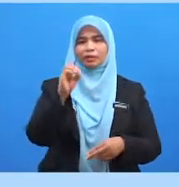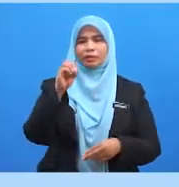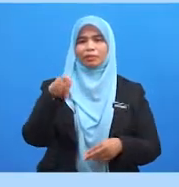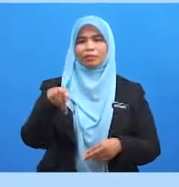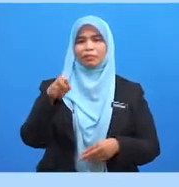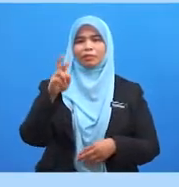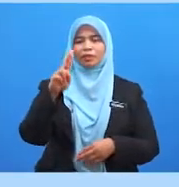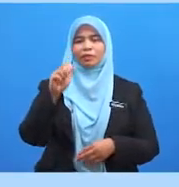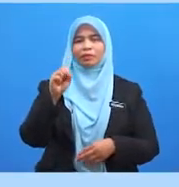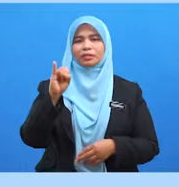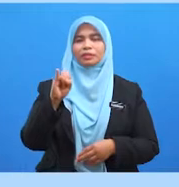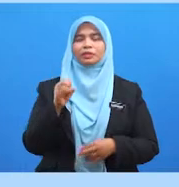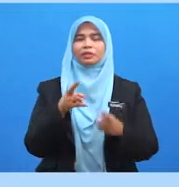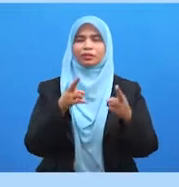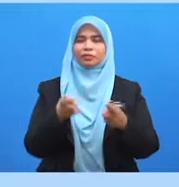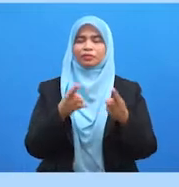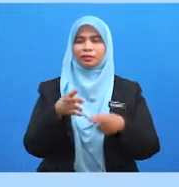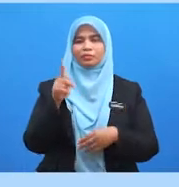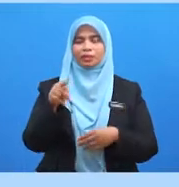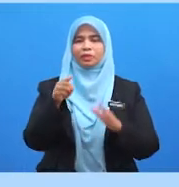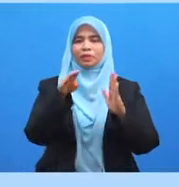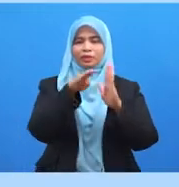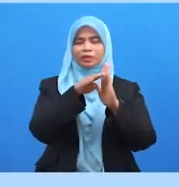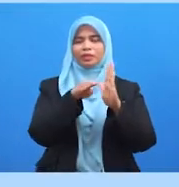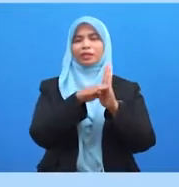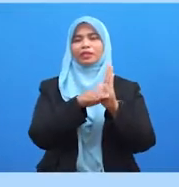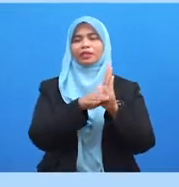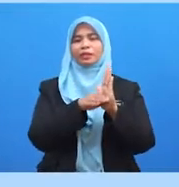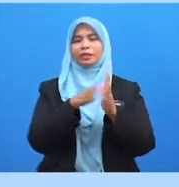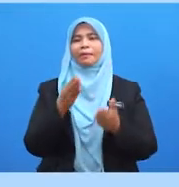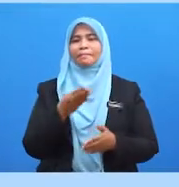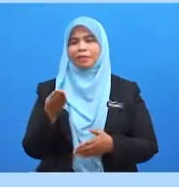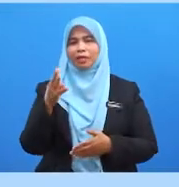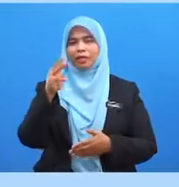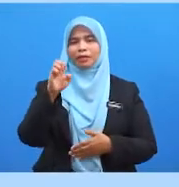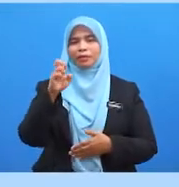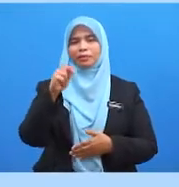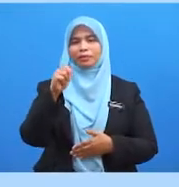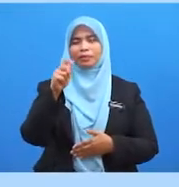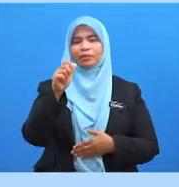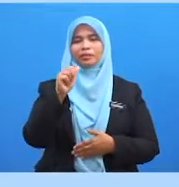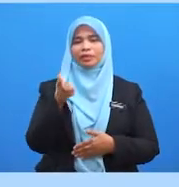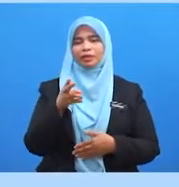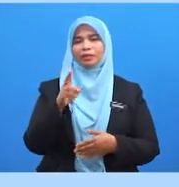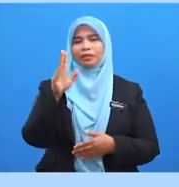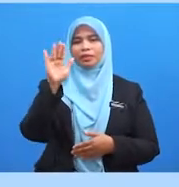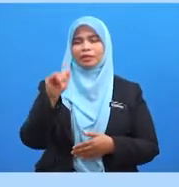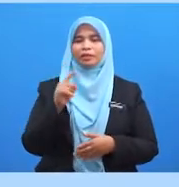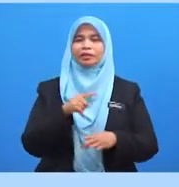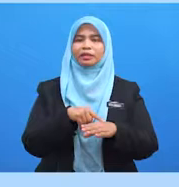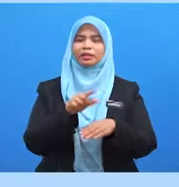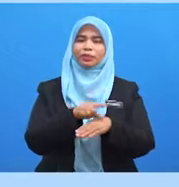operasi, usahawan perlu menyenaraikan bahan mentah yang akan digunakan untuk